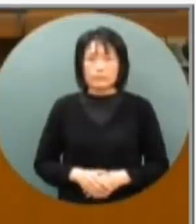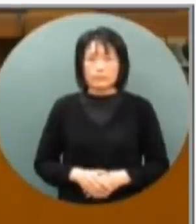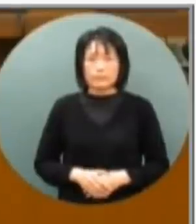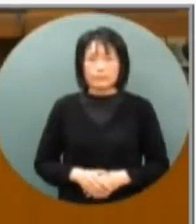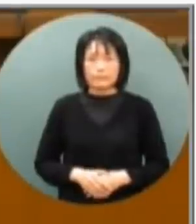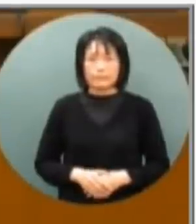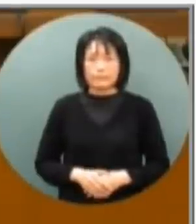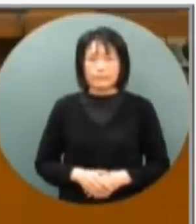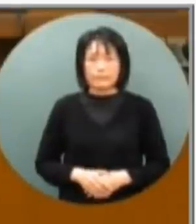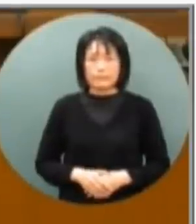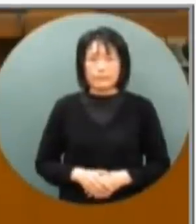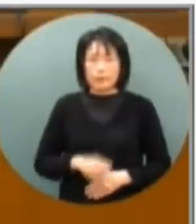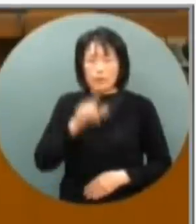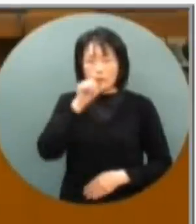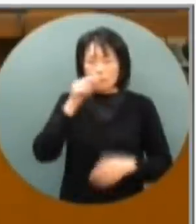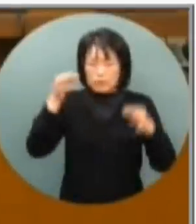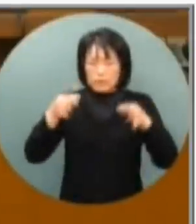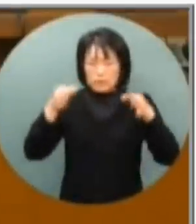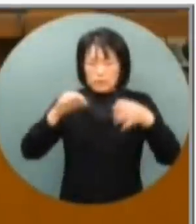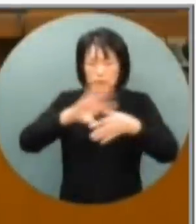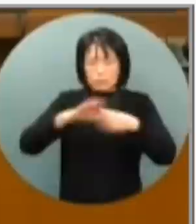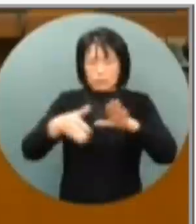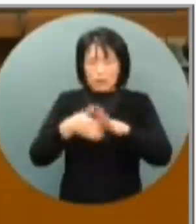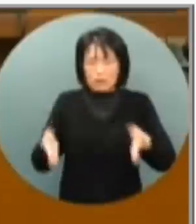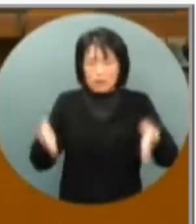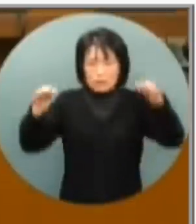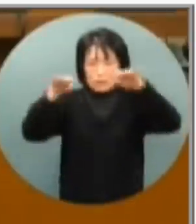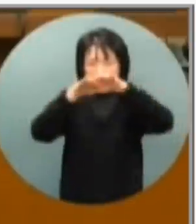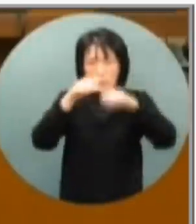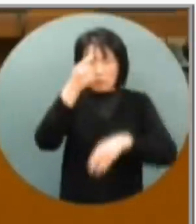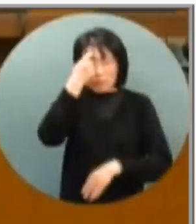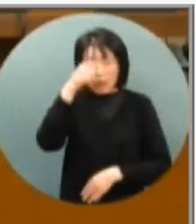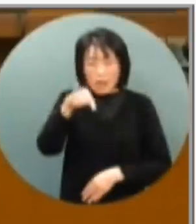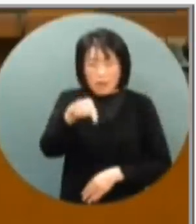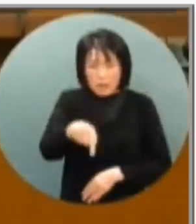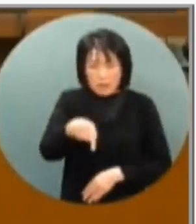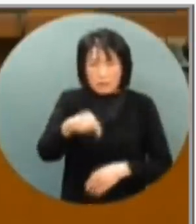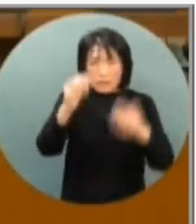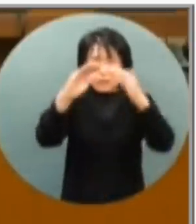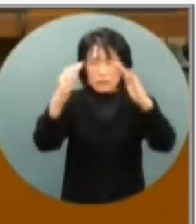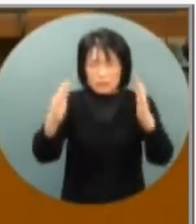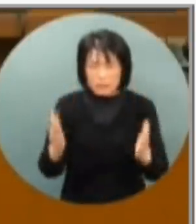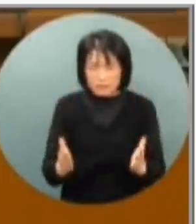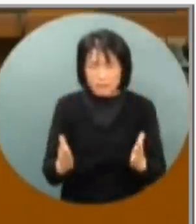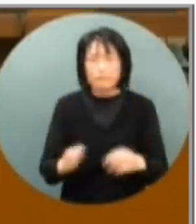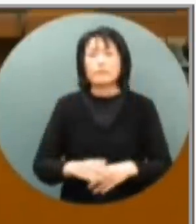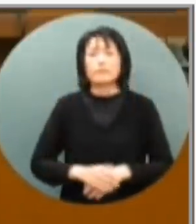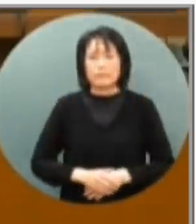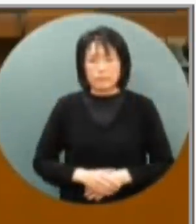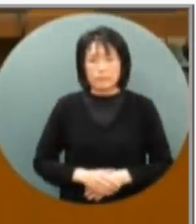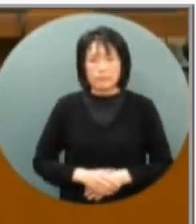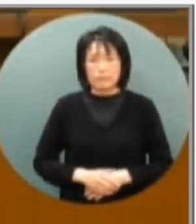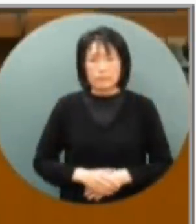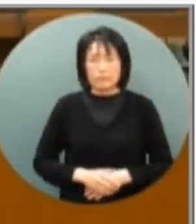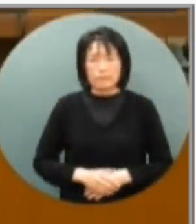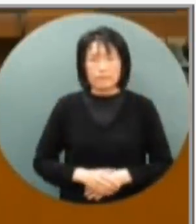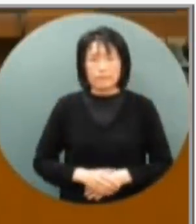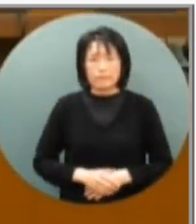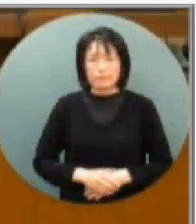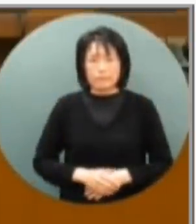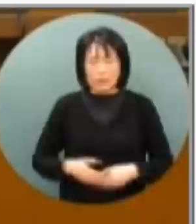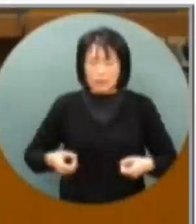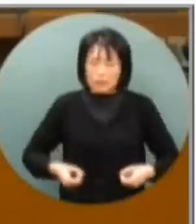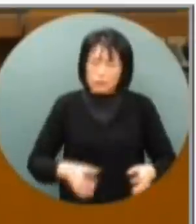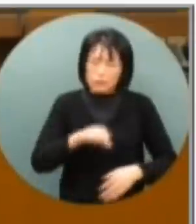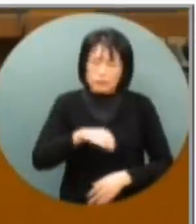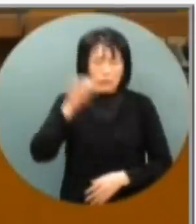トルテギ文化会館の前にこう火が立ててありますが、もう帰りないざというような、そういう望郷の思